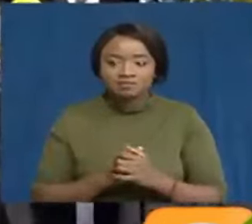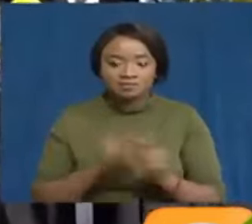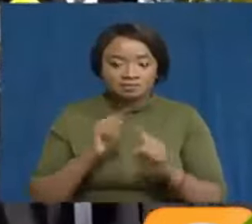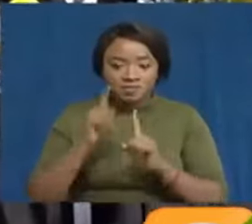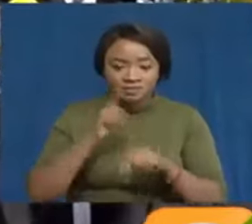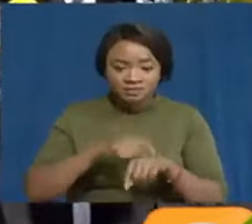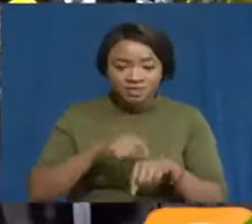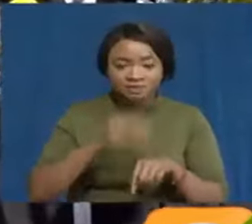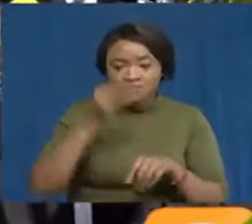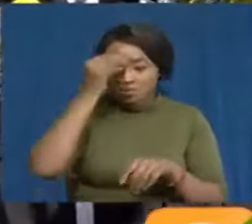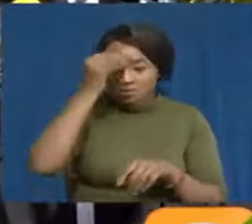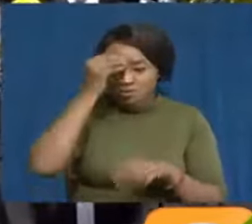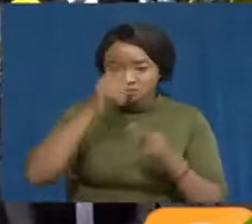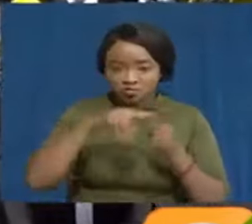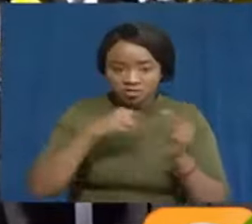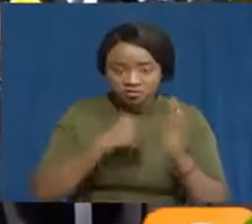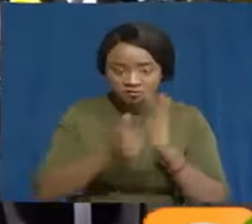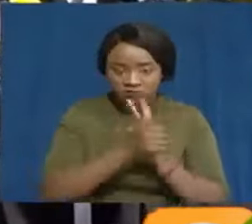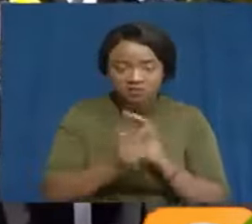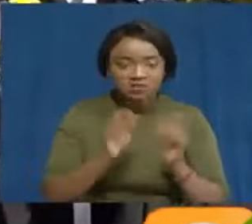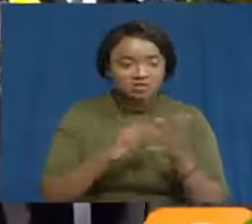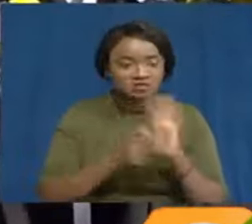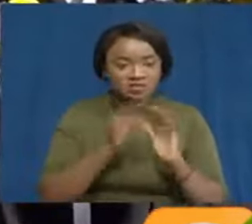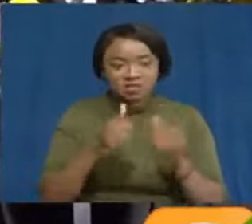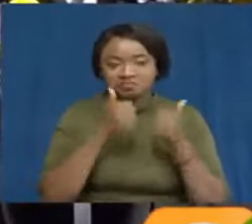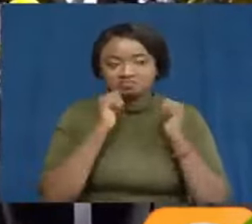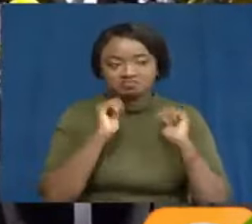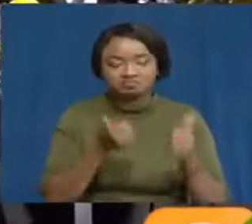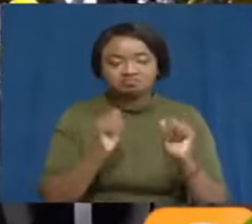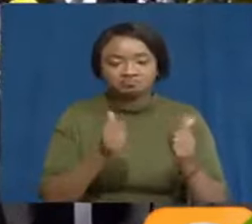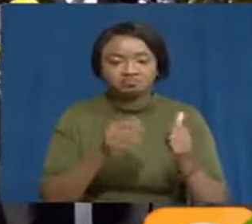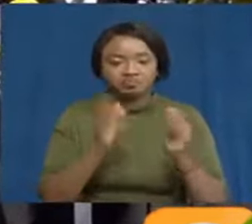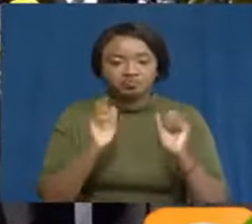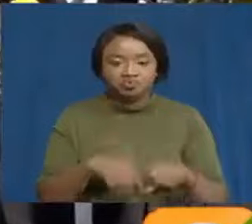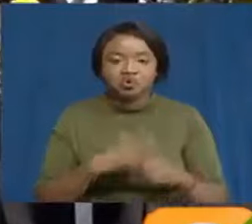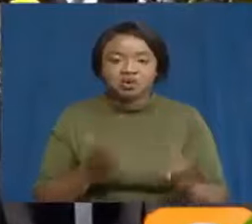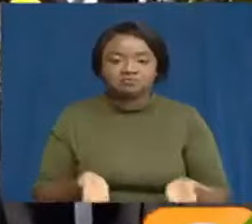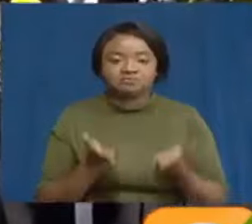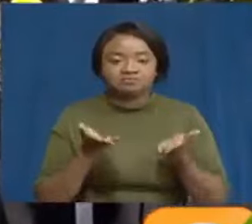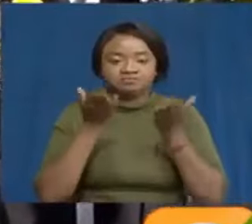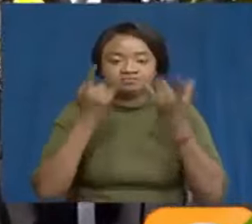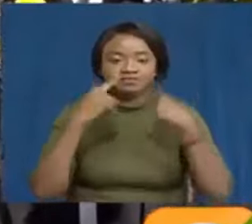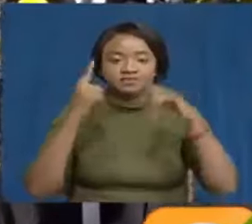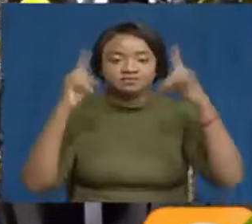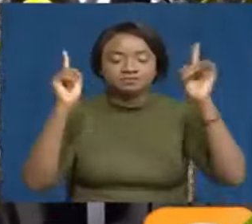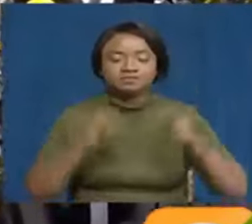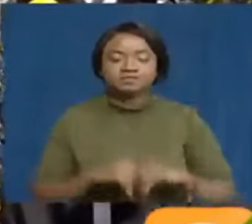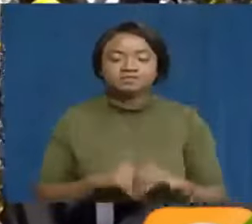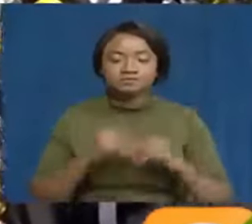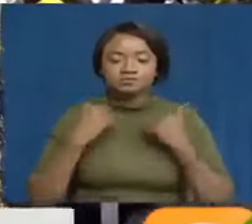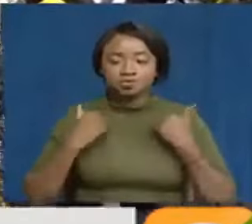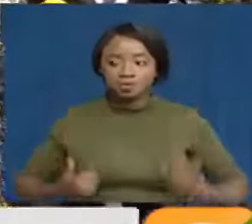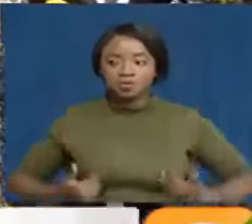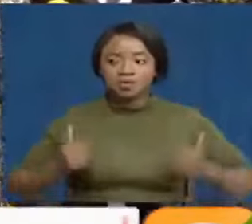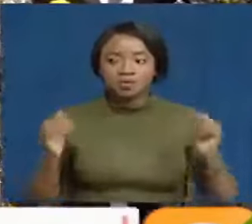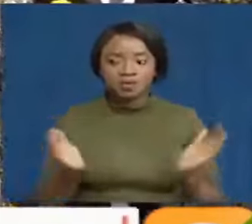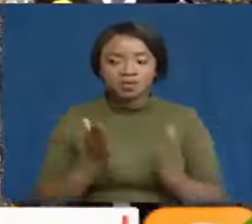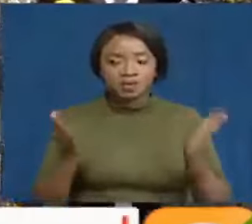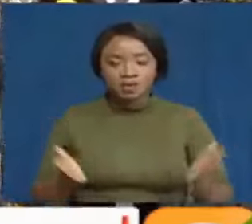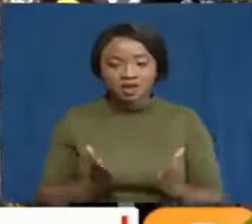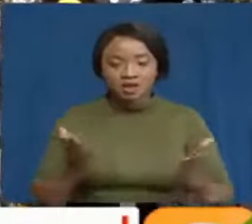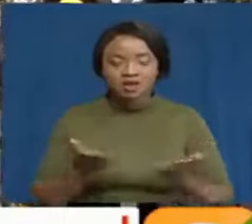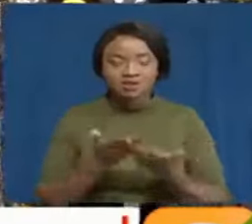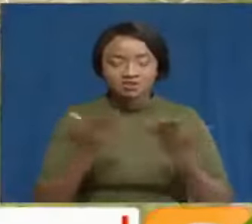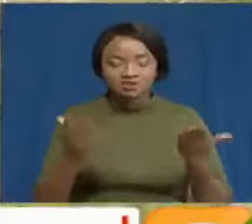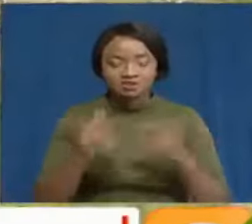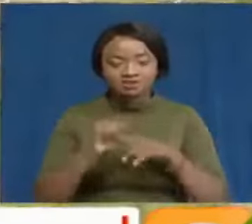have the talent, then you have an element, you are done, you can move very fast. So I'm encouraging them actually to train and